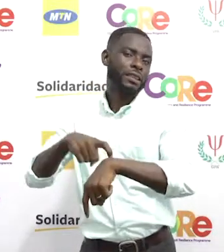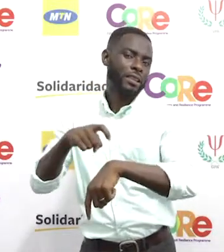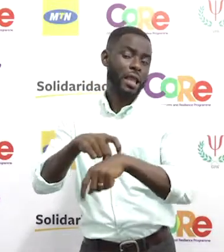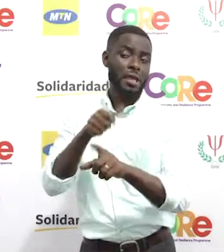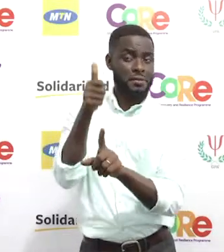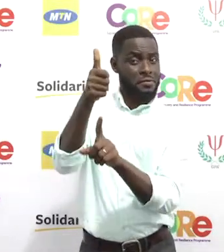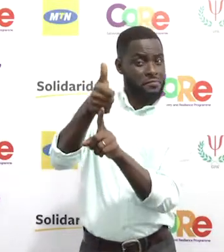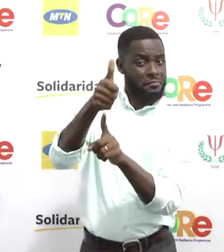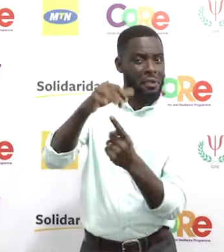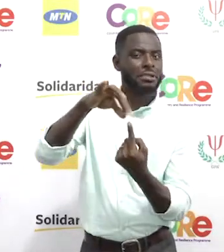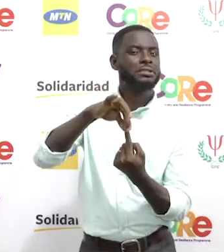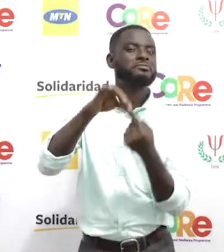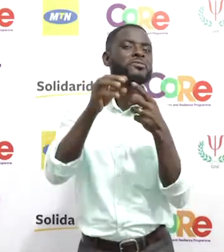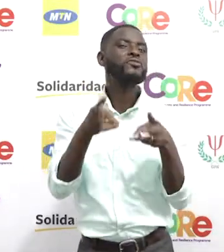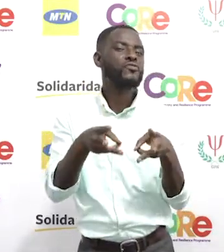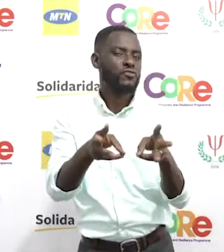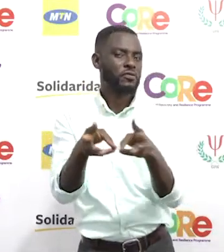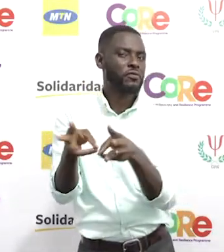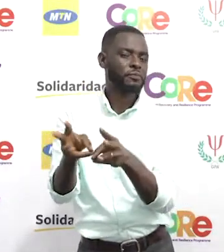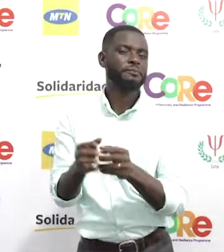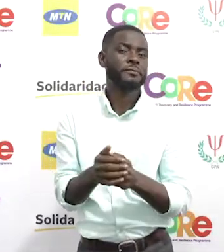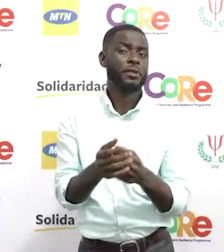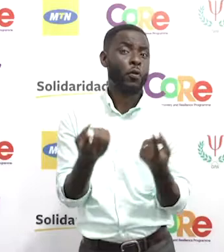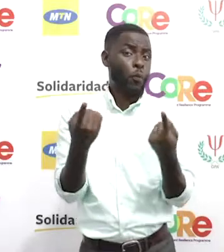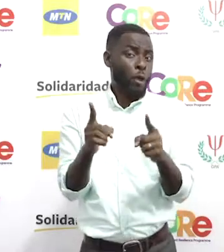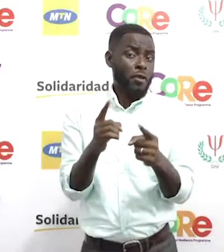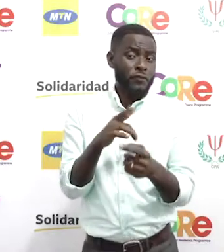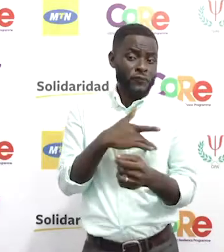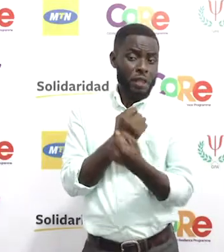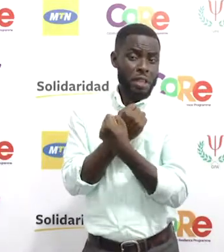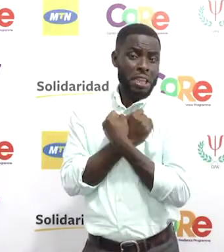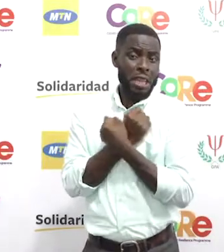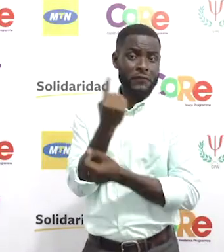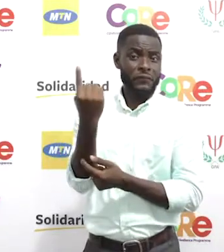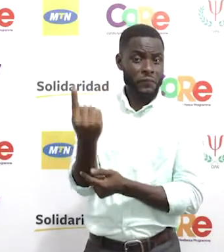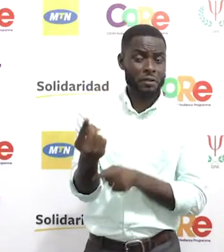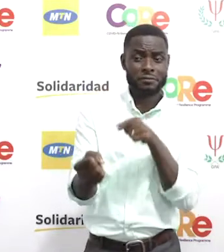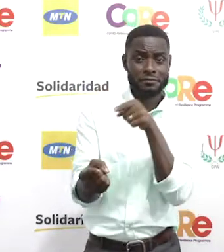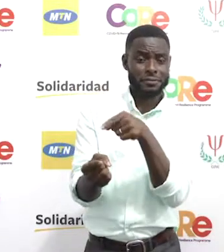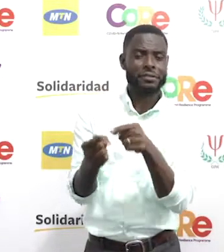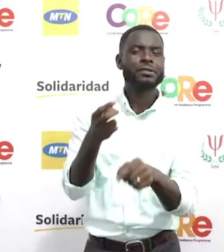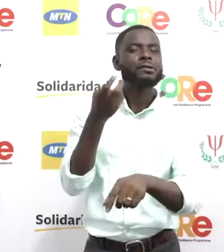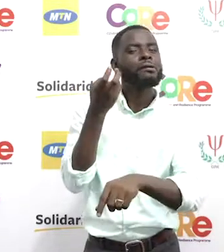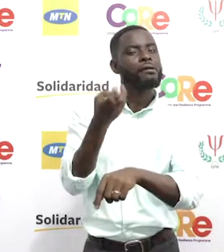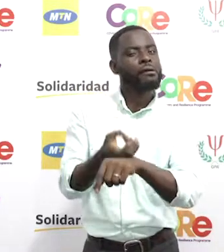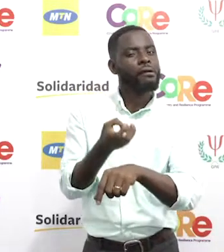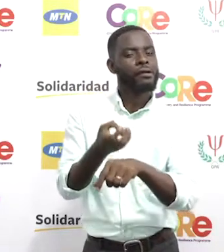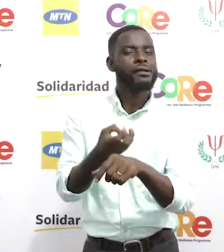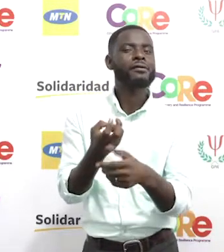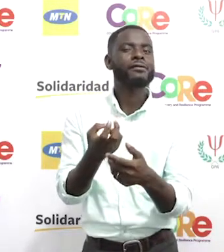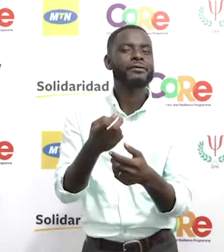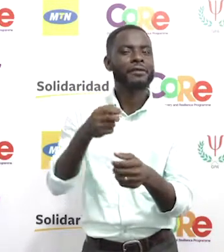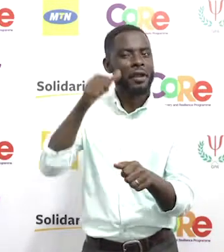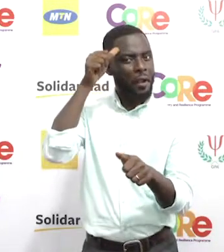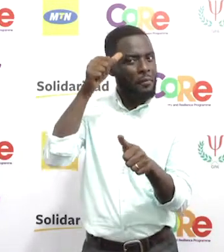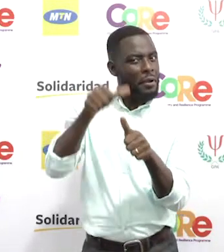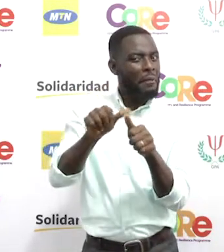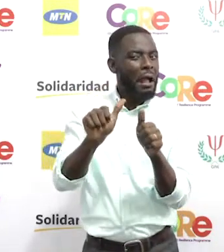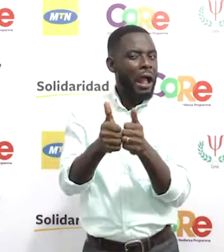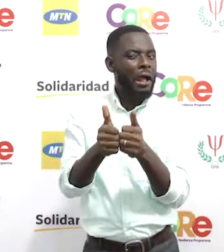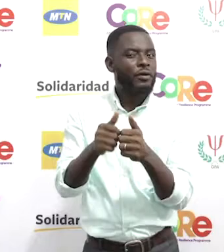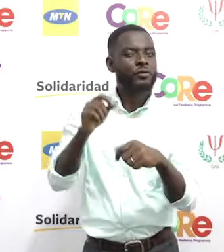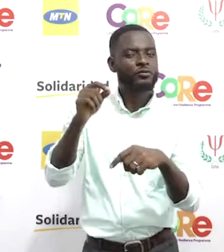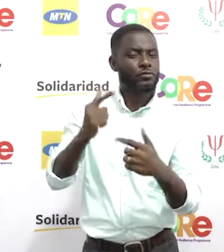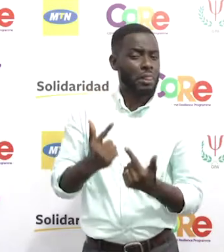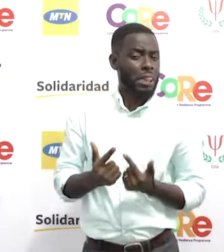pakpano. Keji ona sumo ha mokuwe, ewa, ako oba kai, poni oba feno hinshin okume.